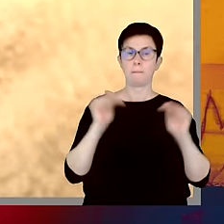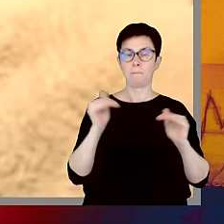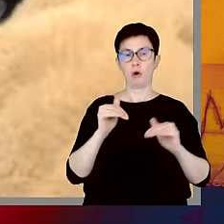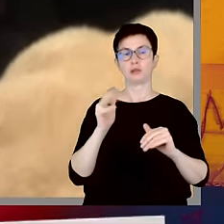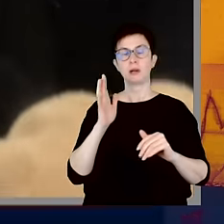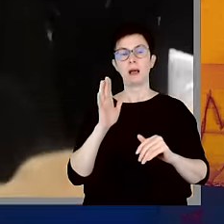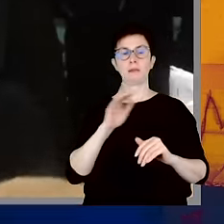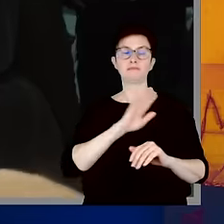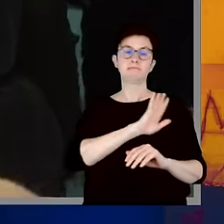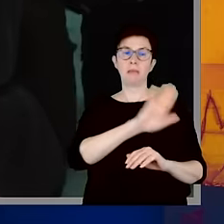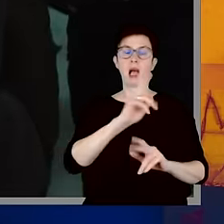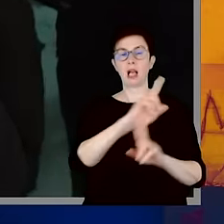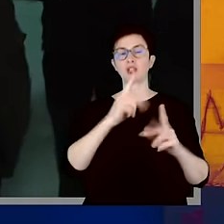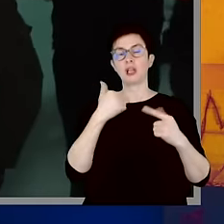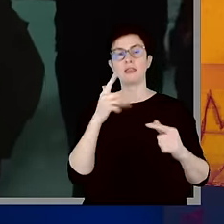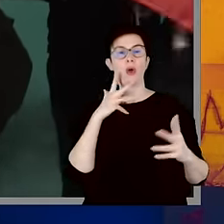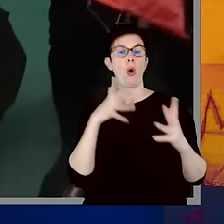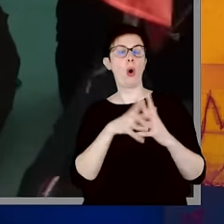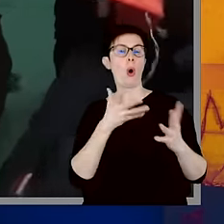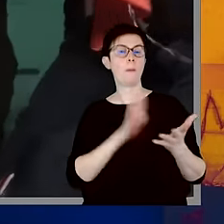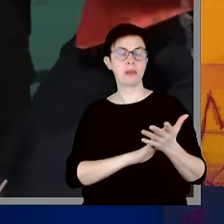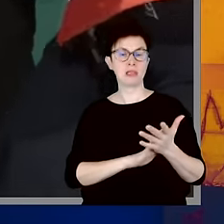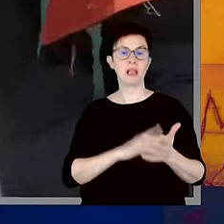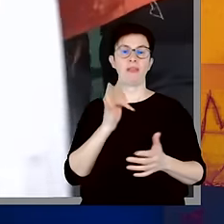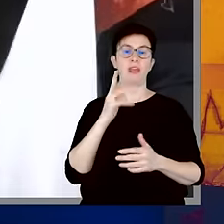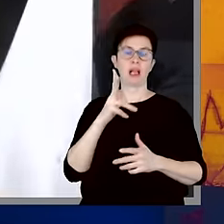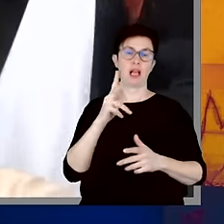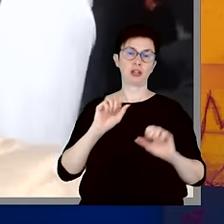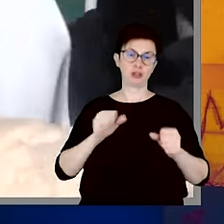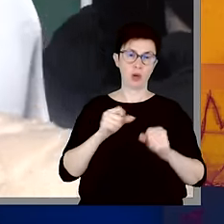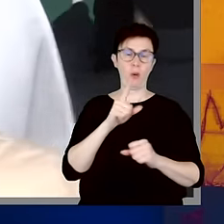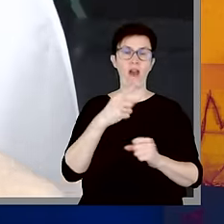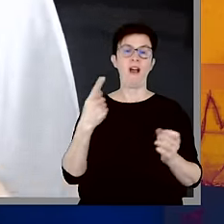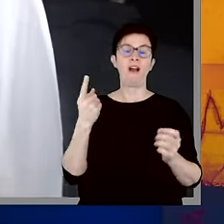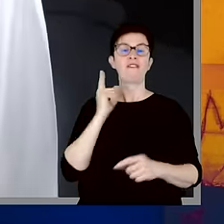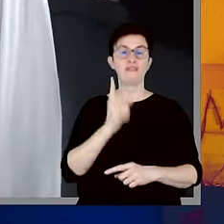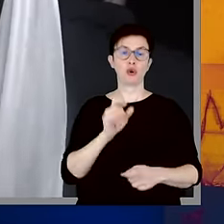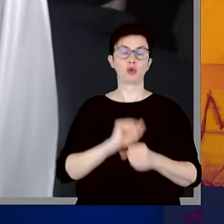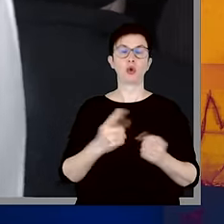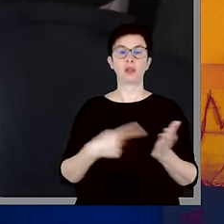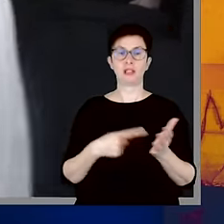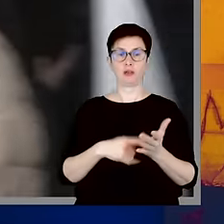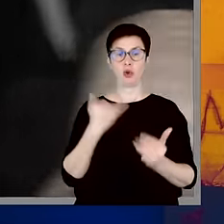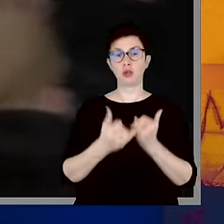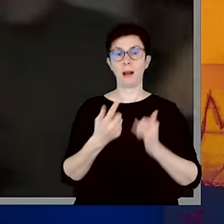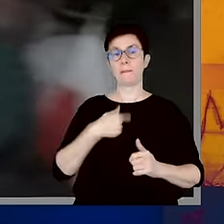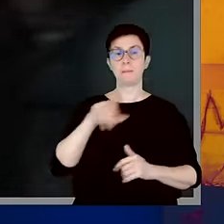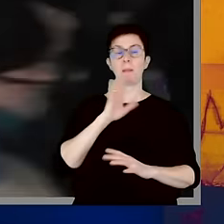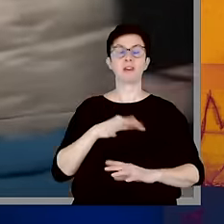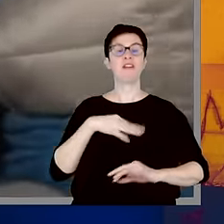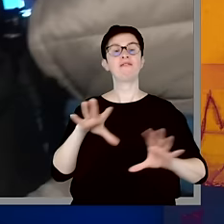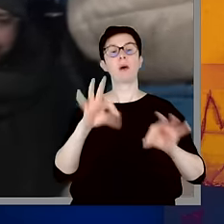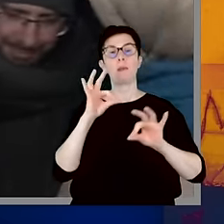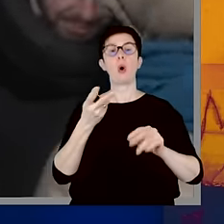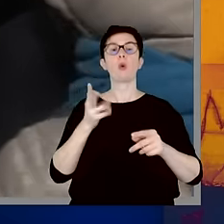ale Trybunał Konstytucyjny w Polsce jest, działa, jego wyroki są ostateczne. Jeżeli będziemy sobie wybierać, które wyroki uznajemy,